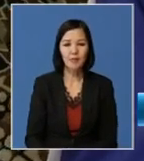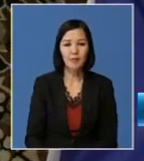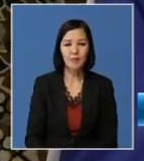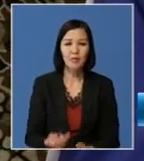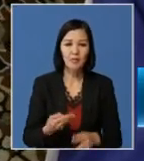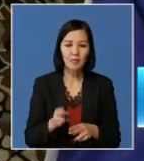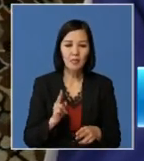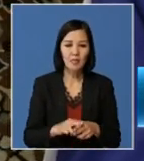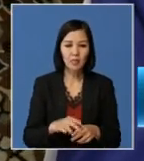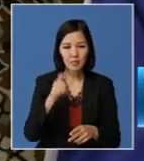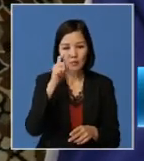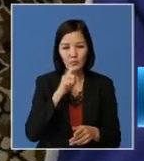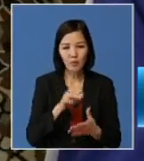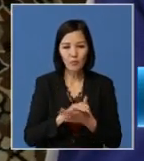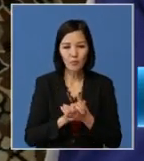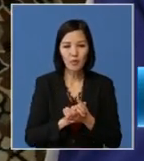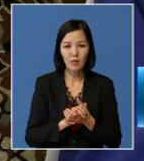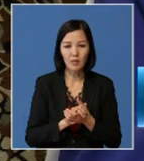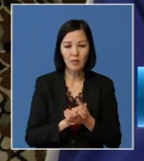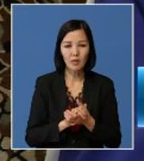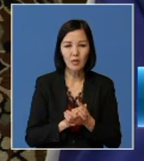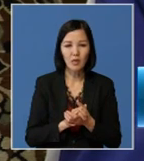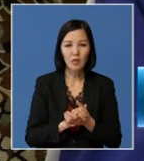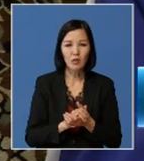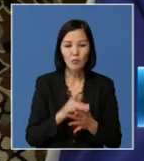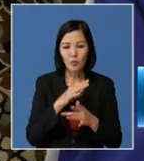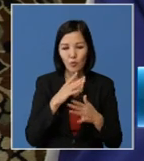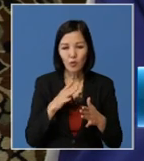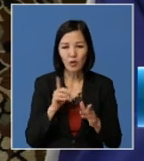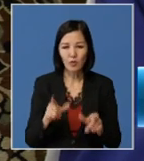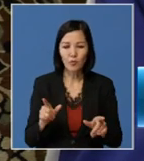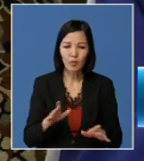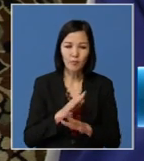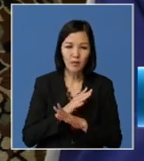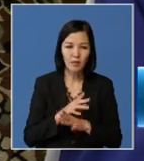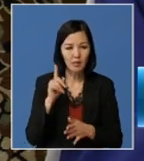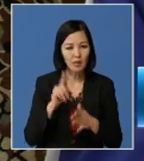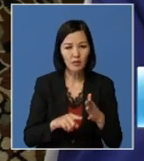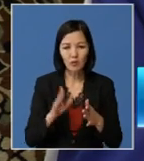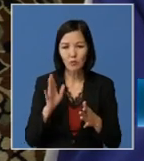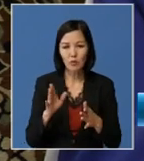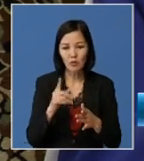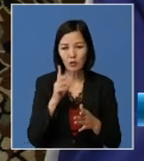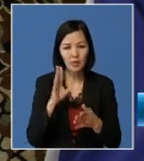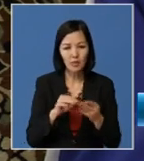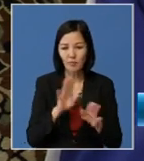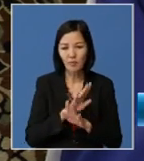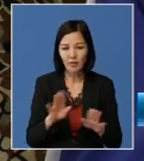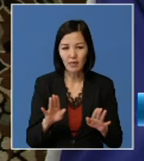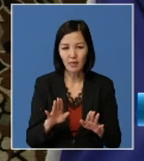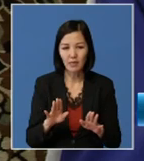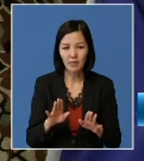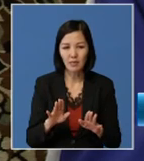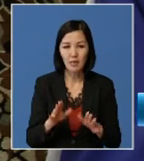Даже самый плохой мир хуже, чем война. Столько людей погибло тогда. Надеюсь, такого больше не повторится никогда. Мы